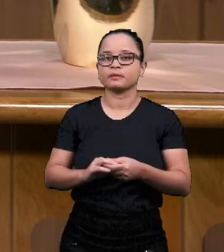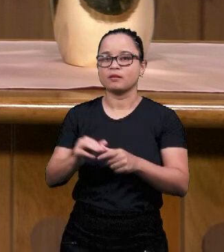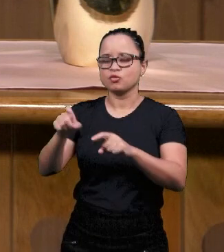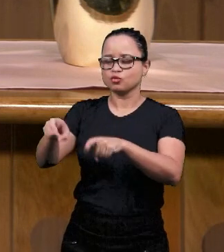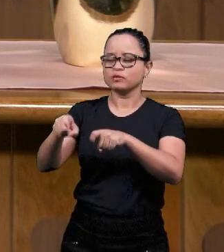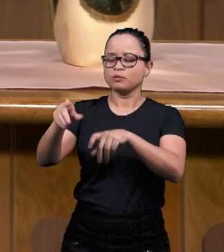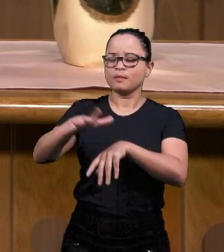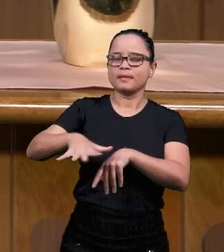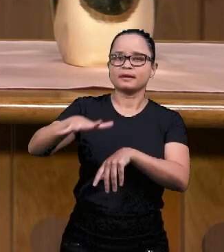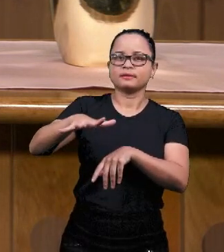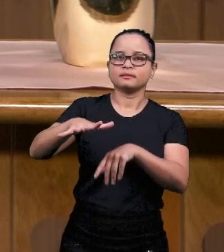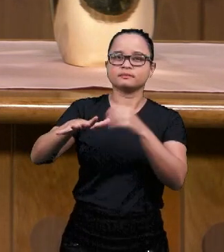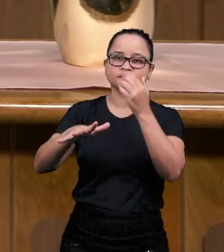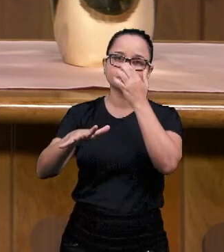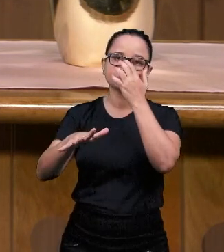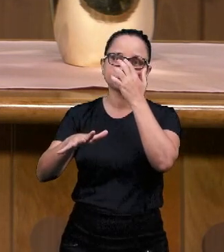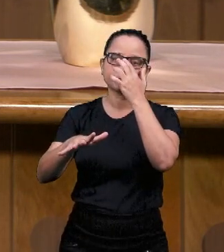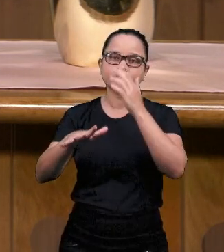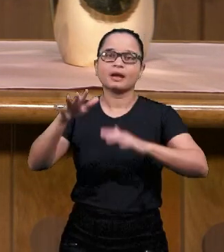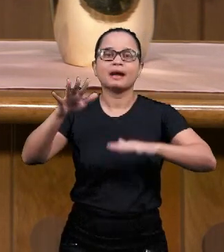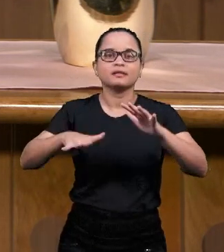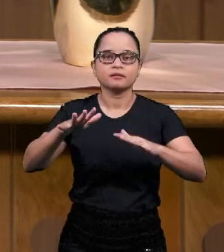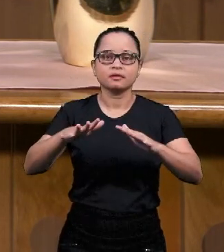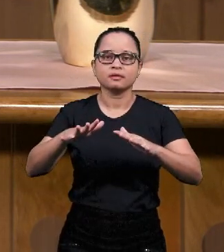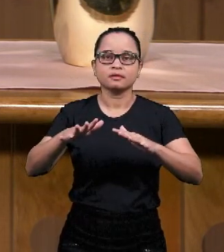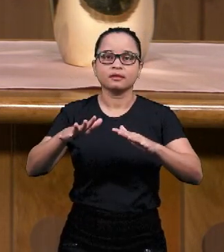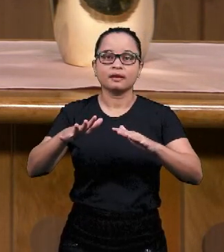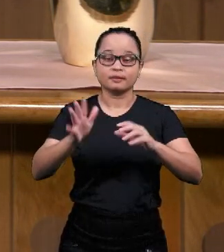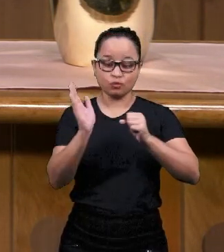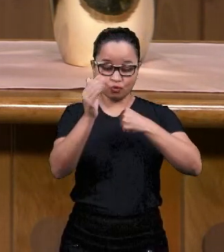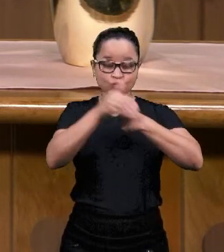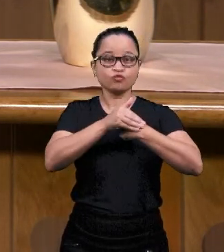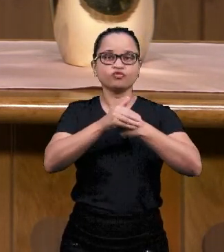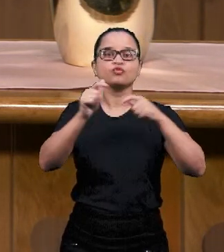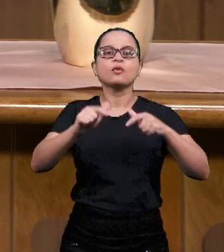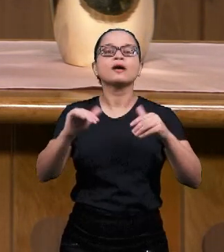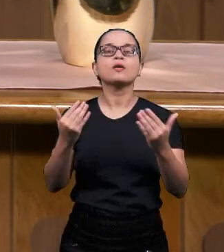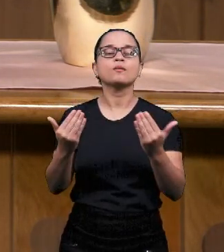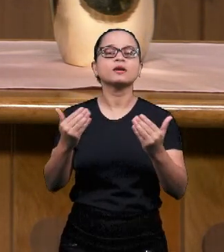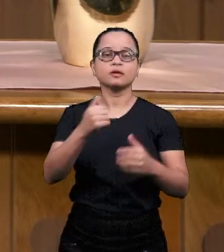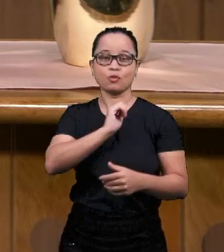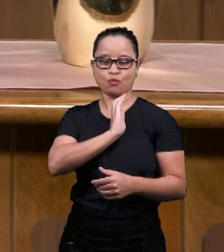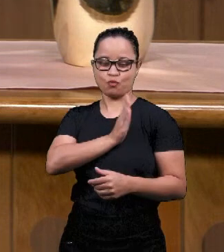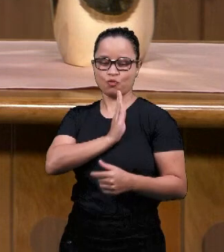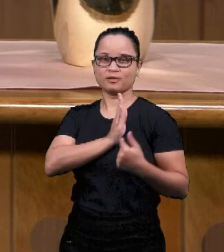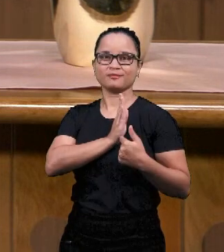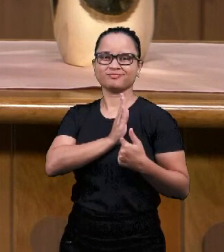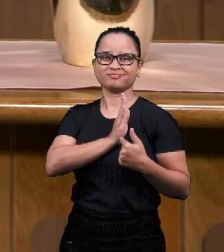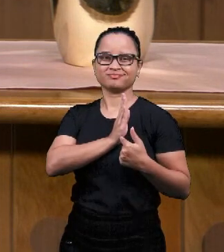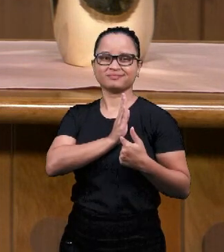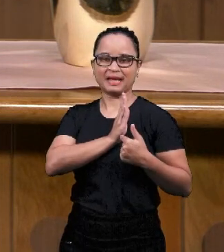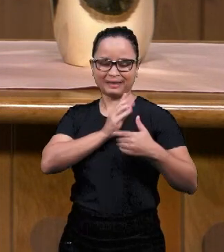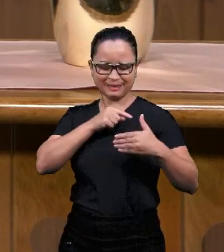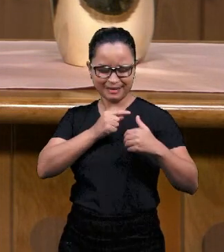было сокрыто на поле. Иногда оно сокрыто где-то в глубине нашего сердца.